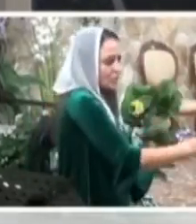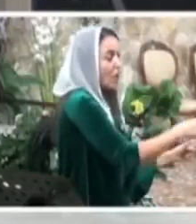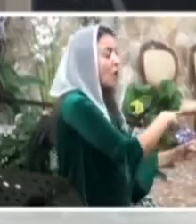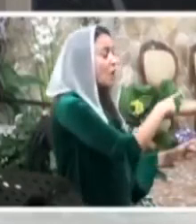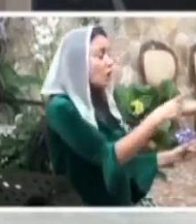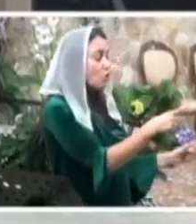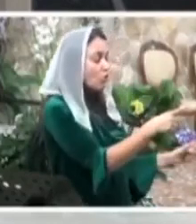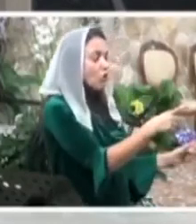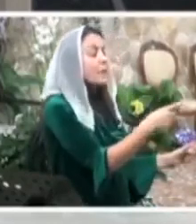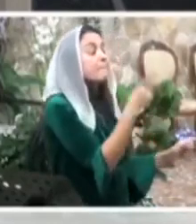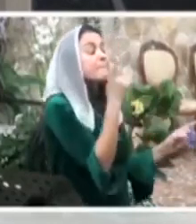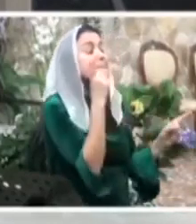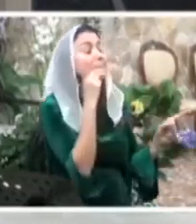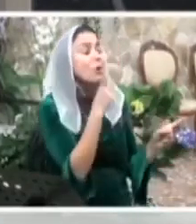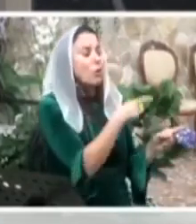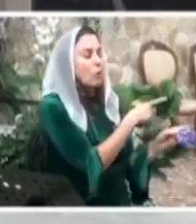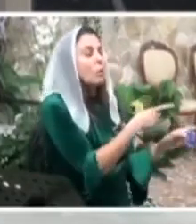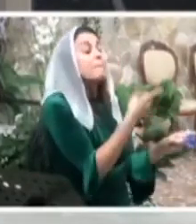Occorre che il sangue di Gesù